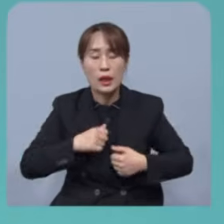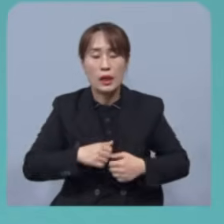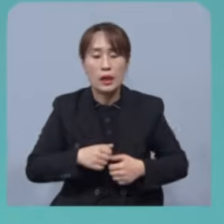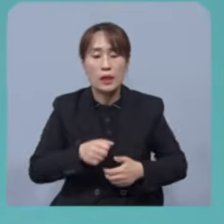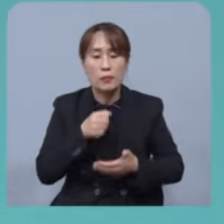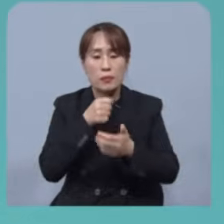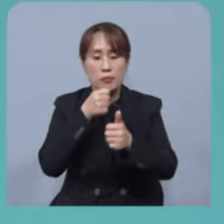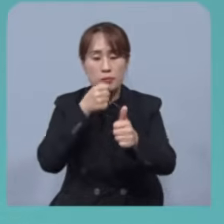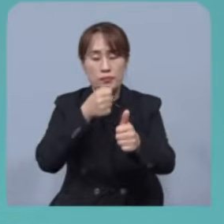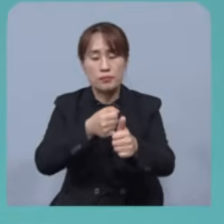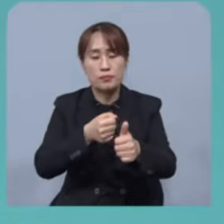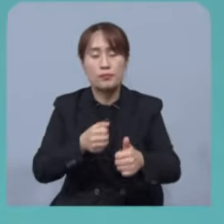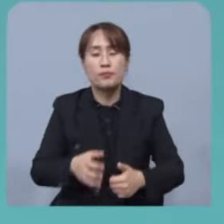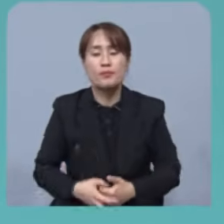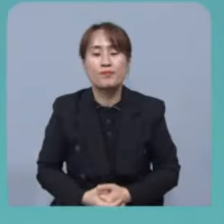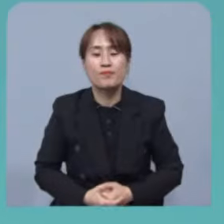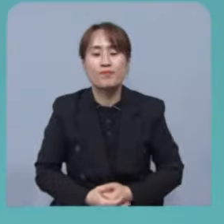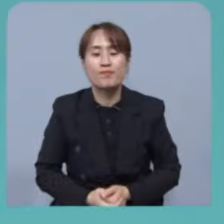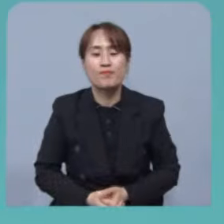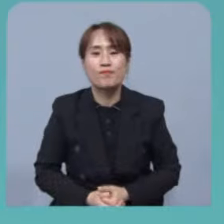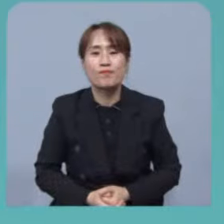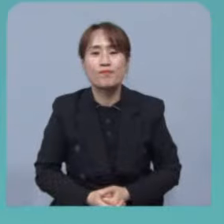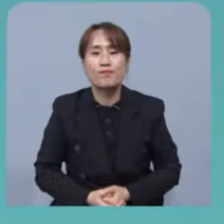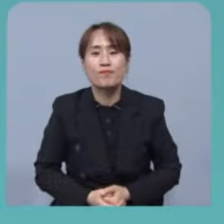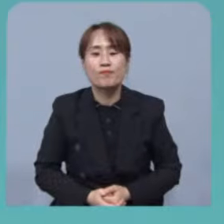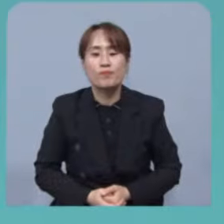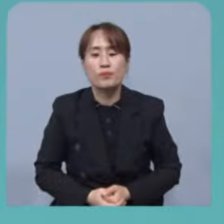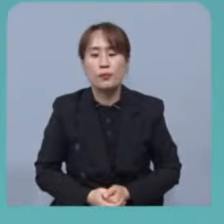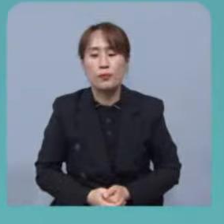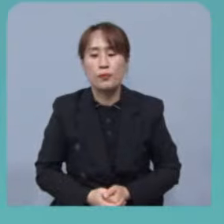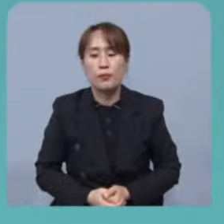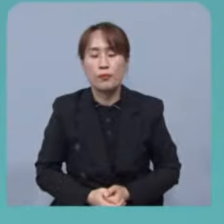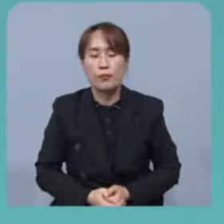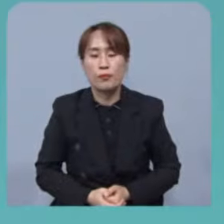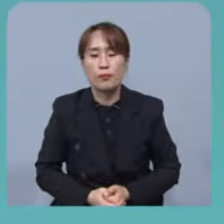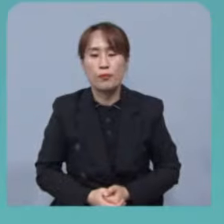마이크 전해드리겠습니다. 네.